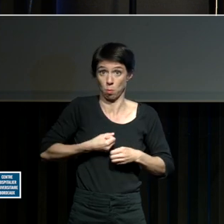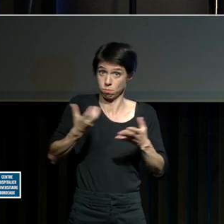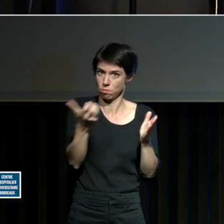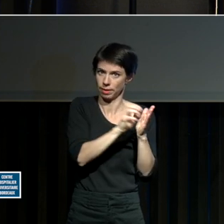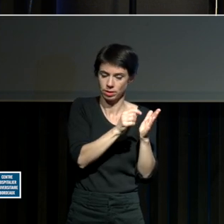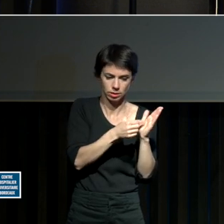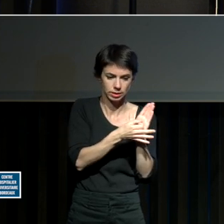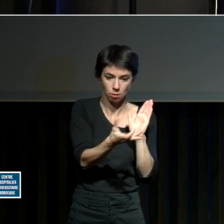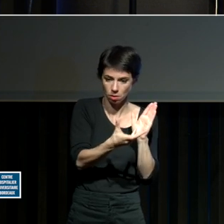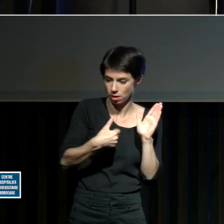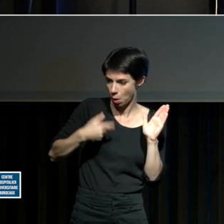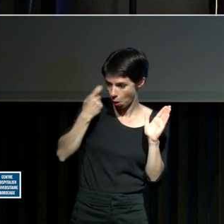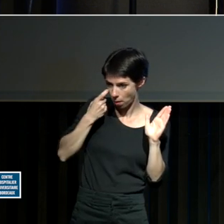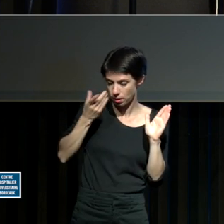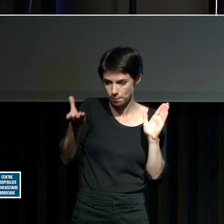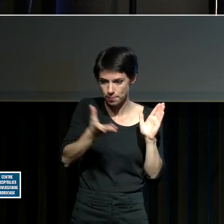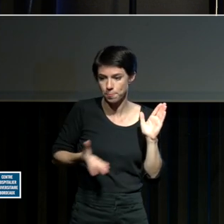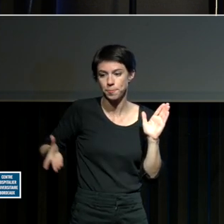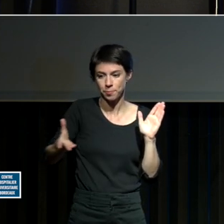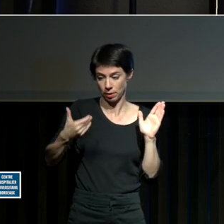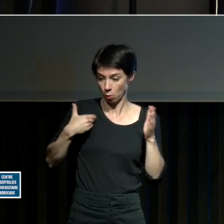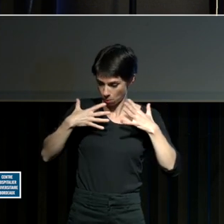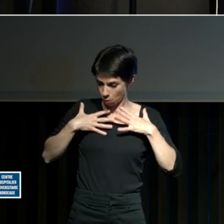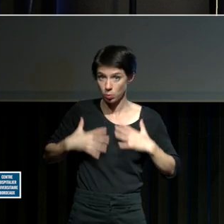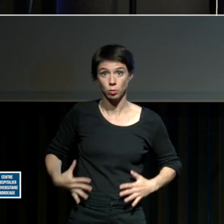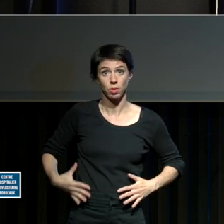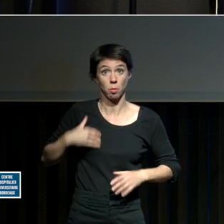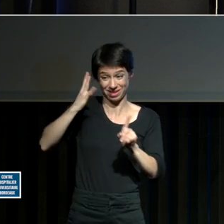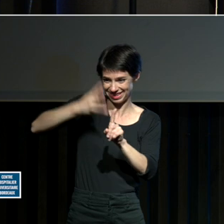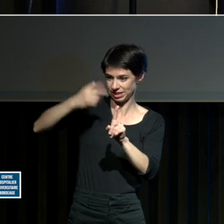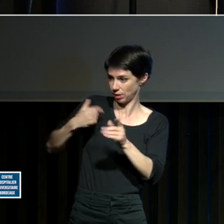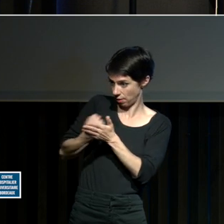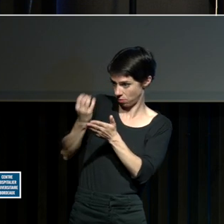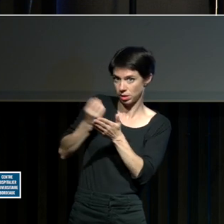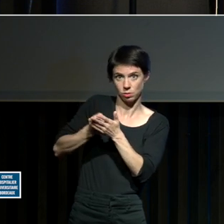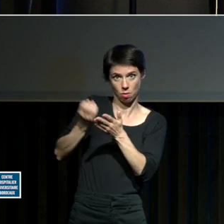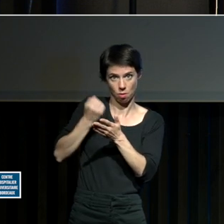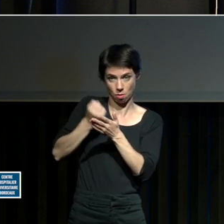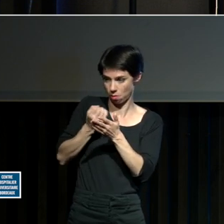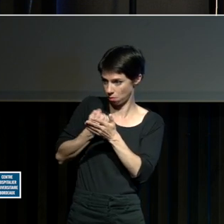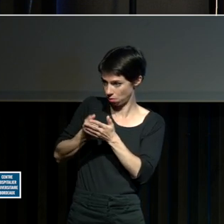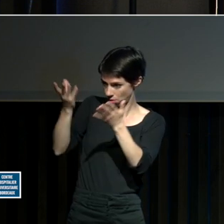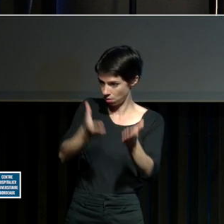de caractéristiques cliniques communes à l'ensemble